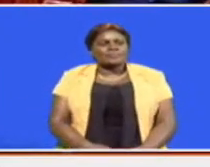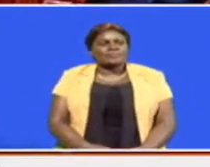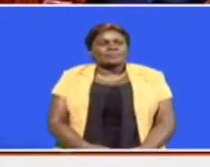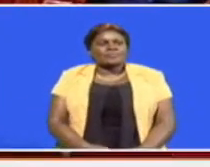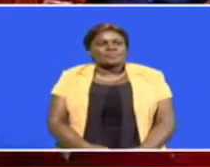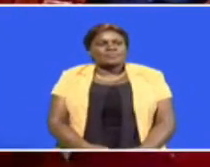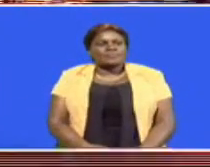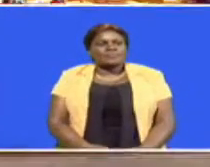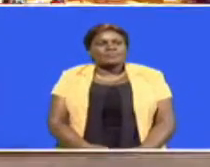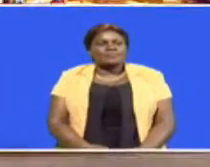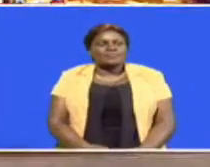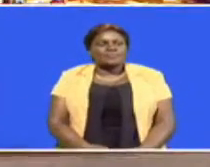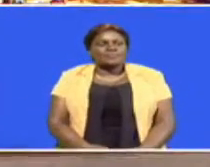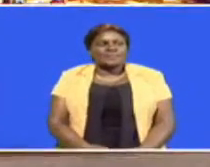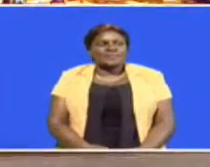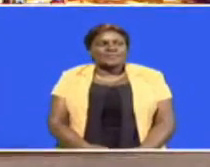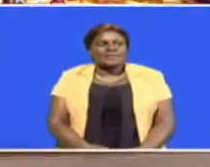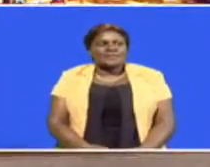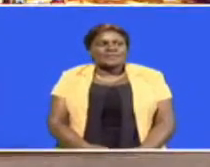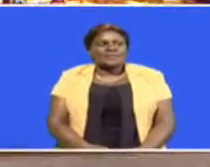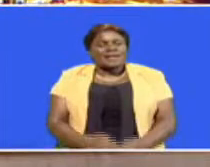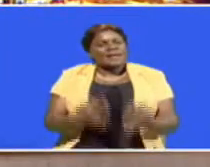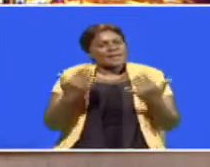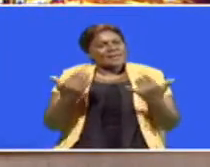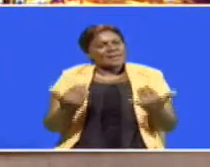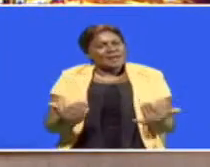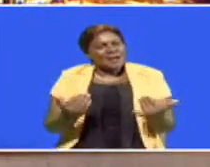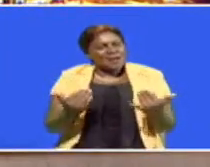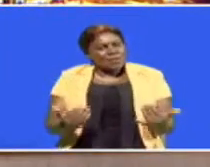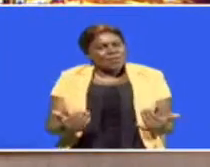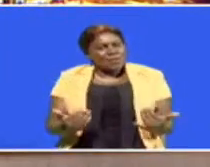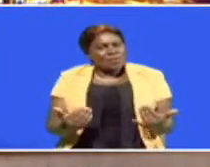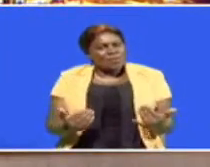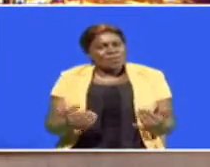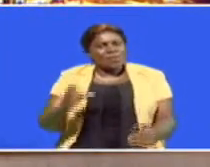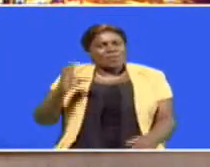Nairobi. Na sasa tuzamia hili ambapo waziri wa biashara